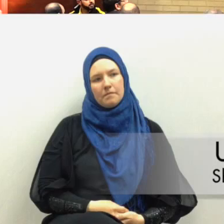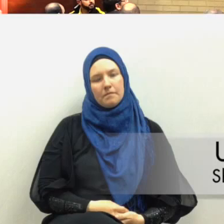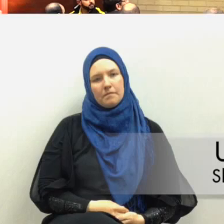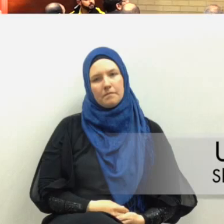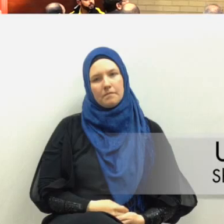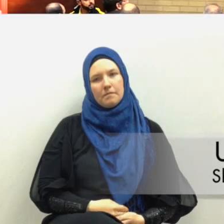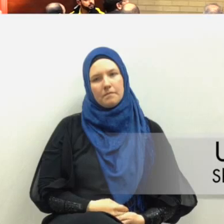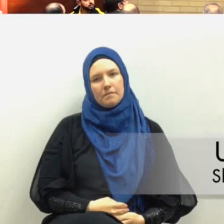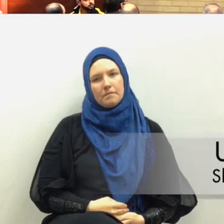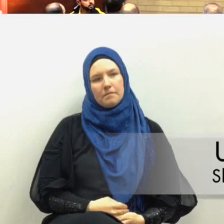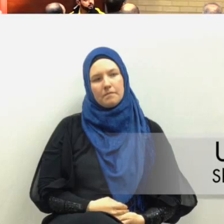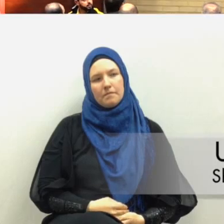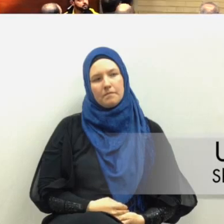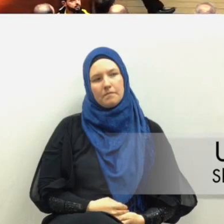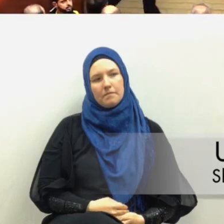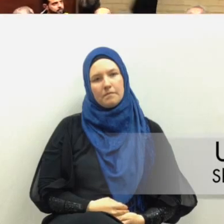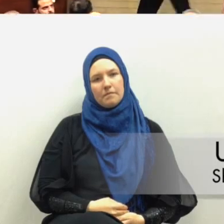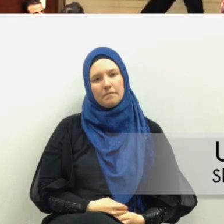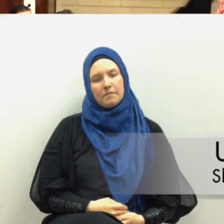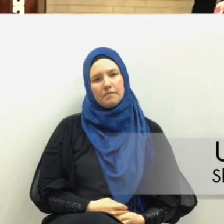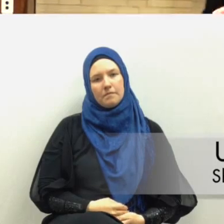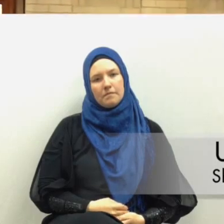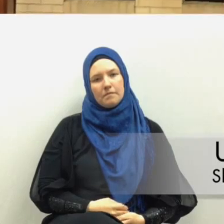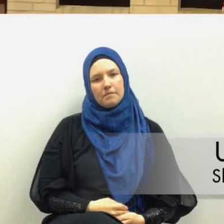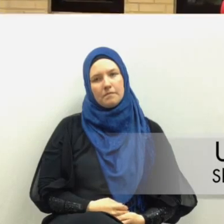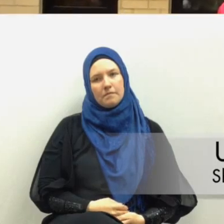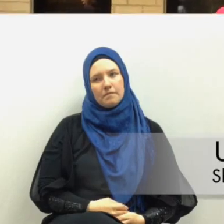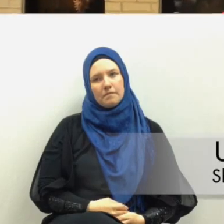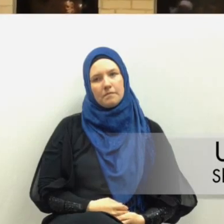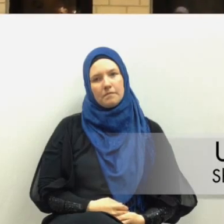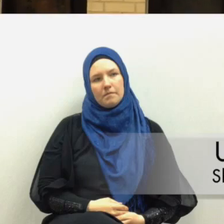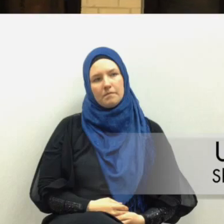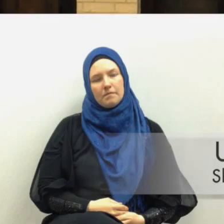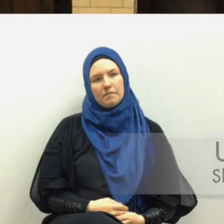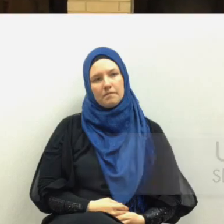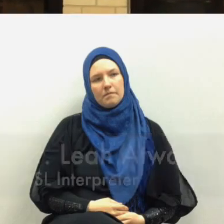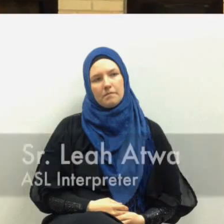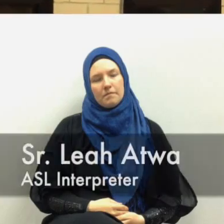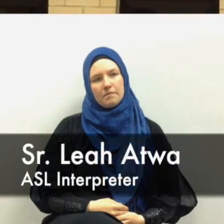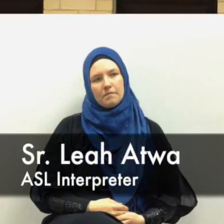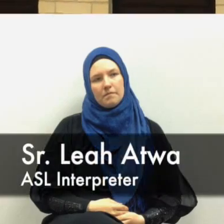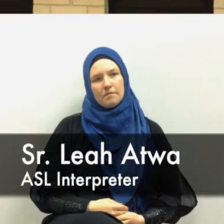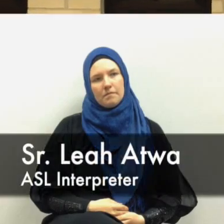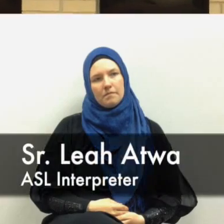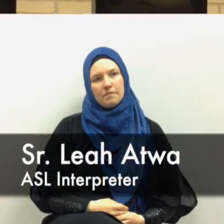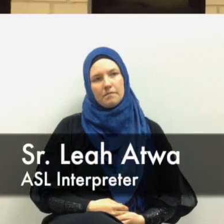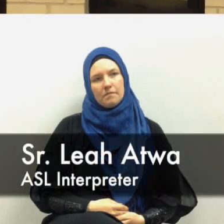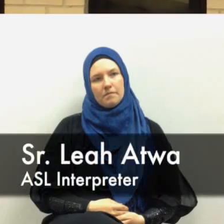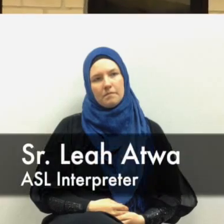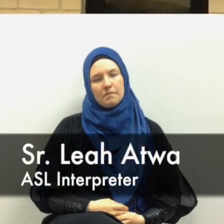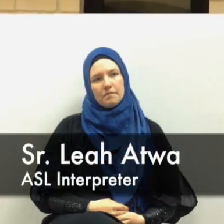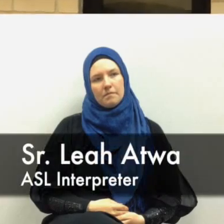هادي له ولا حول ولا قوة إلا بالله العلي العظيم وأشهد أن لا إله إلا الله